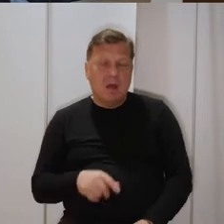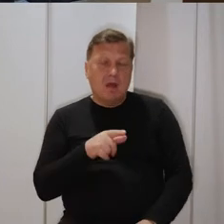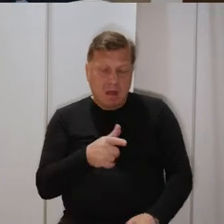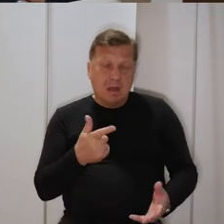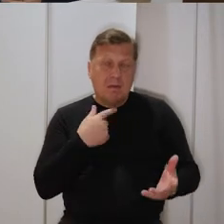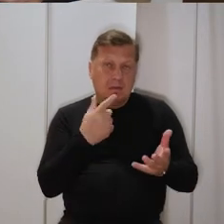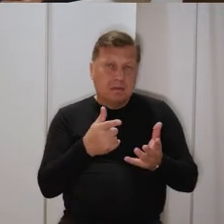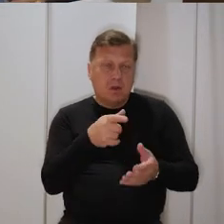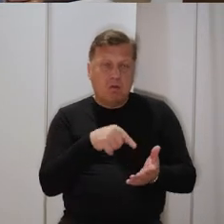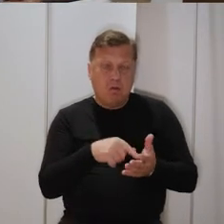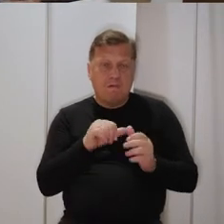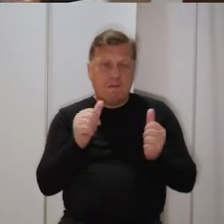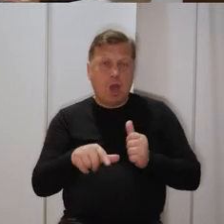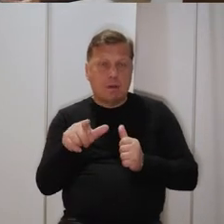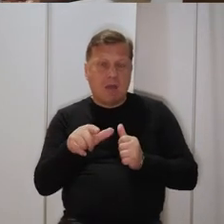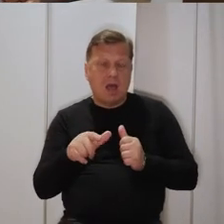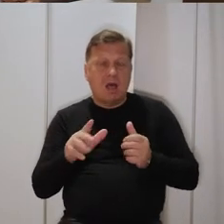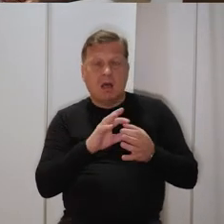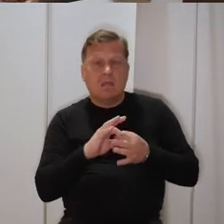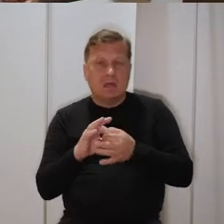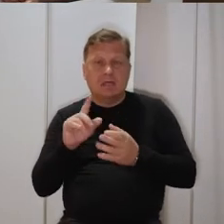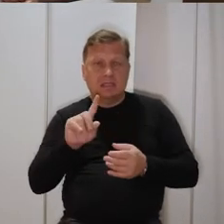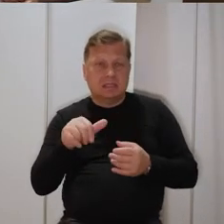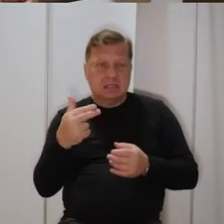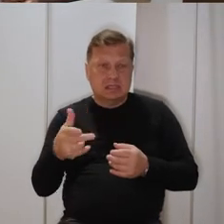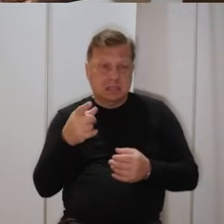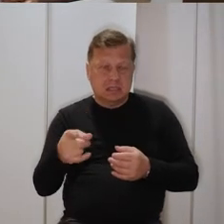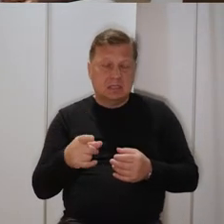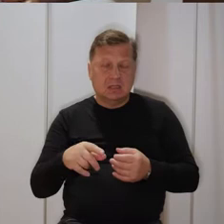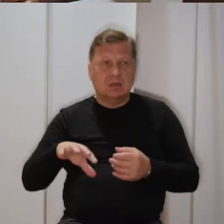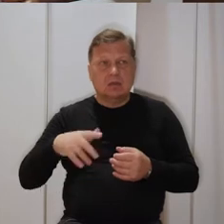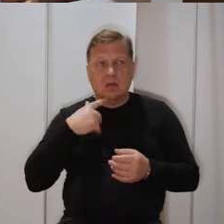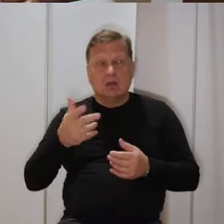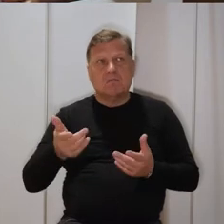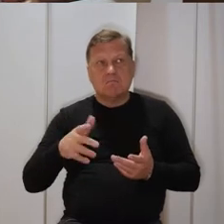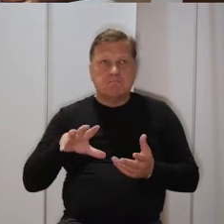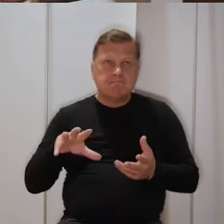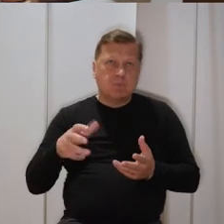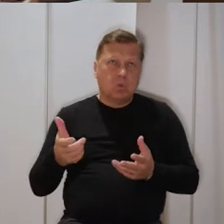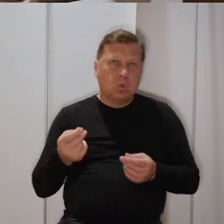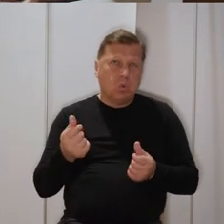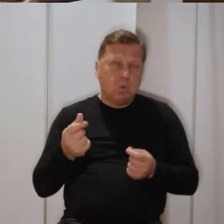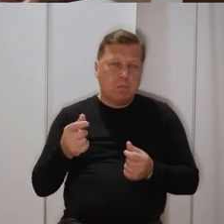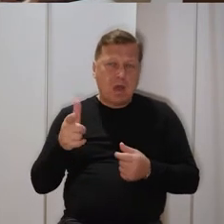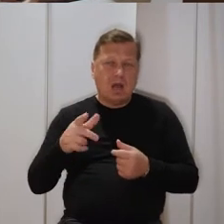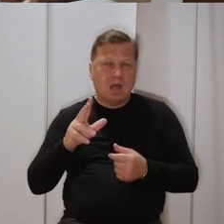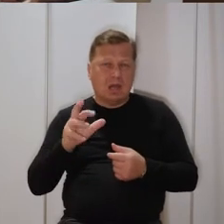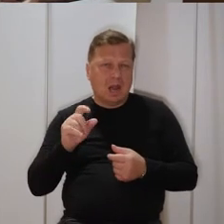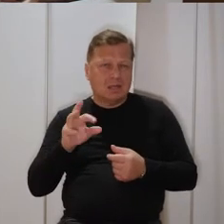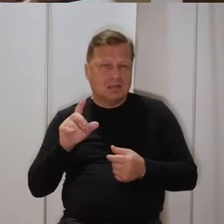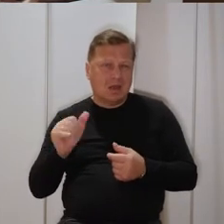Tak nawiązując tą formą do zinów, znowu tu wrócę do tych takich zinów klasycznych